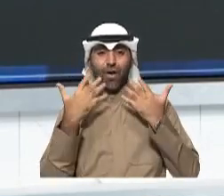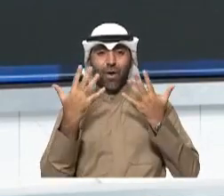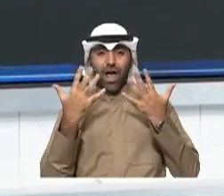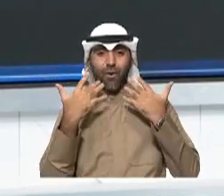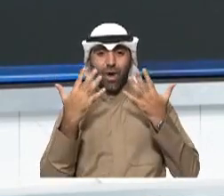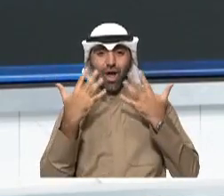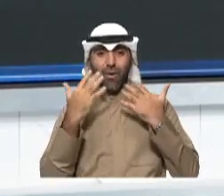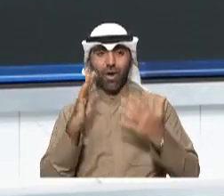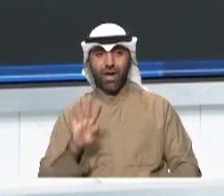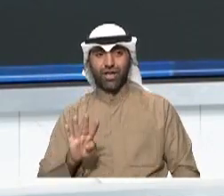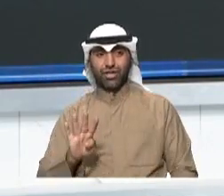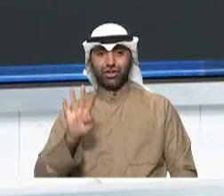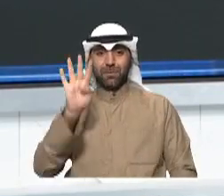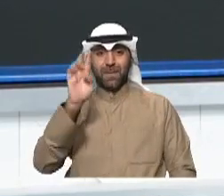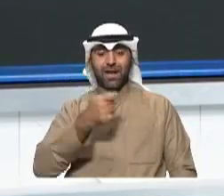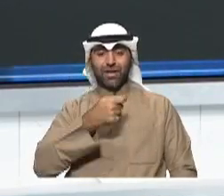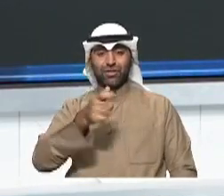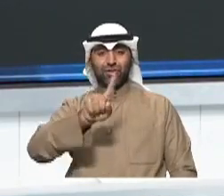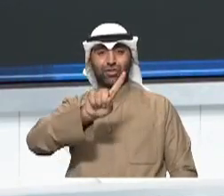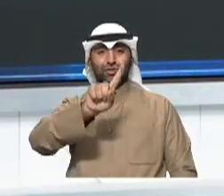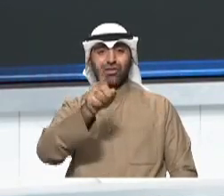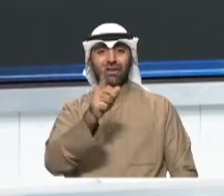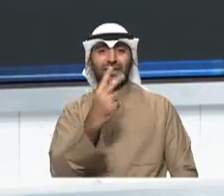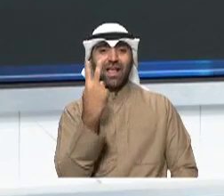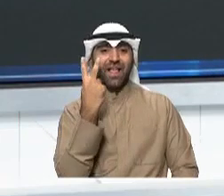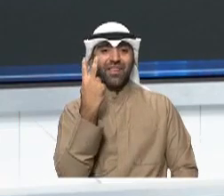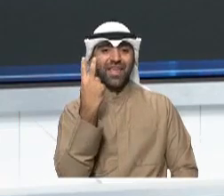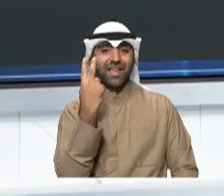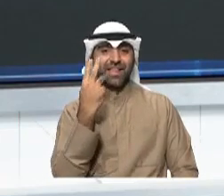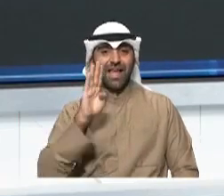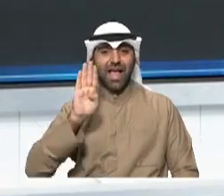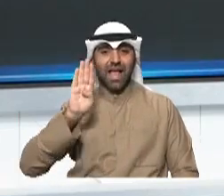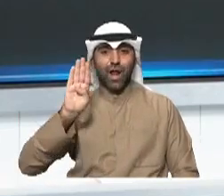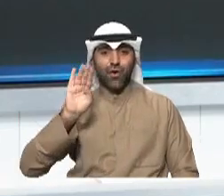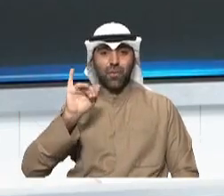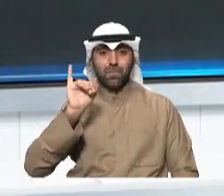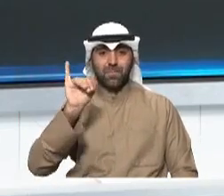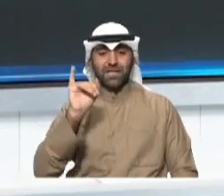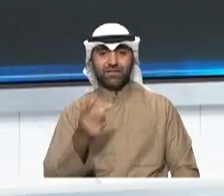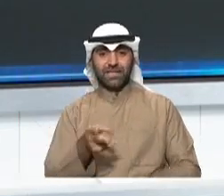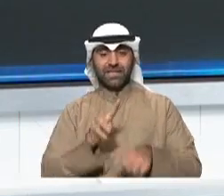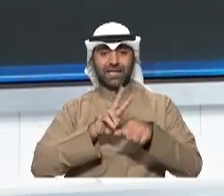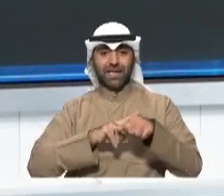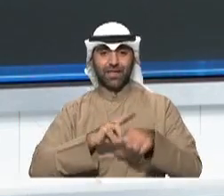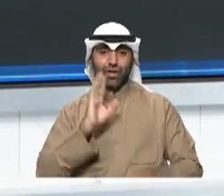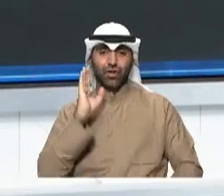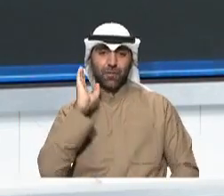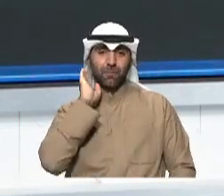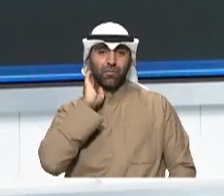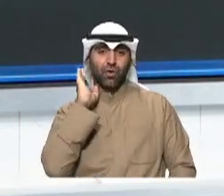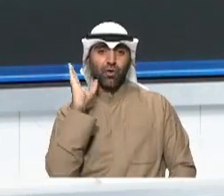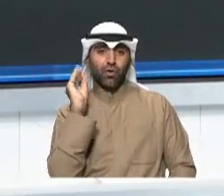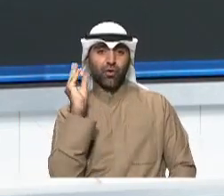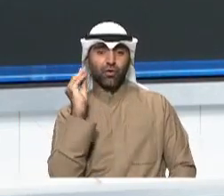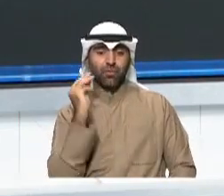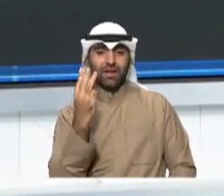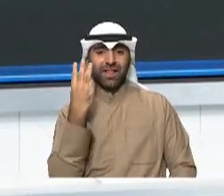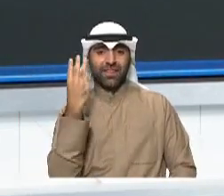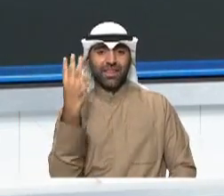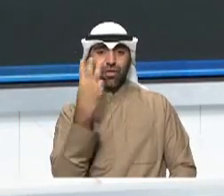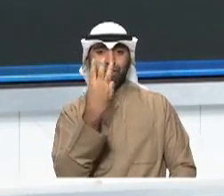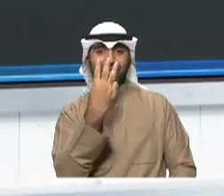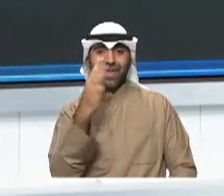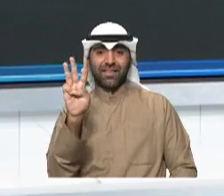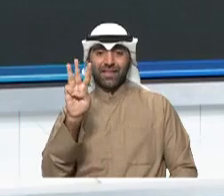خفيفة السرعة. درجة الحرارة الحالية في مدينة الكويت وضواحيها 23 درجة مئوية، رطوبة نسبية 33% من الرؤية